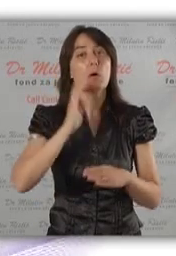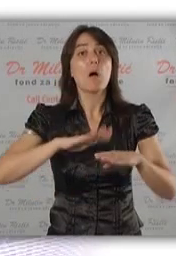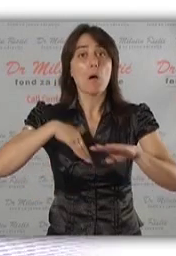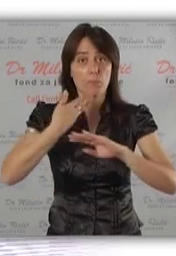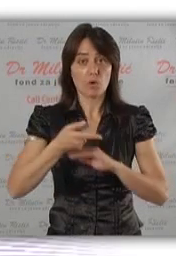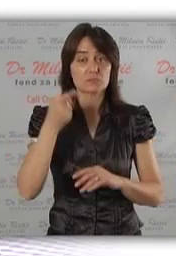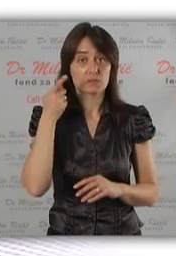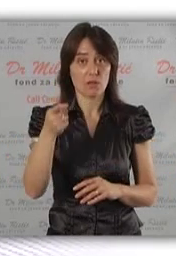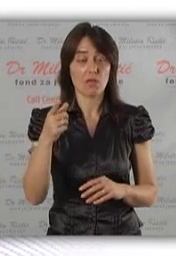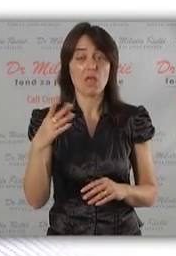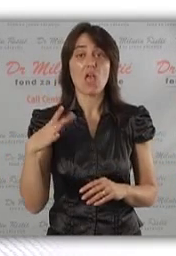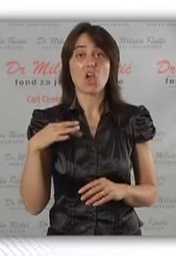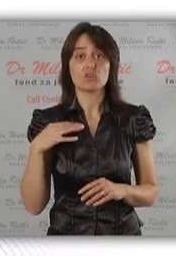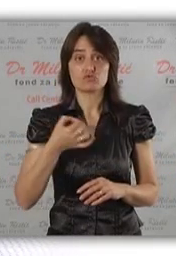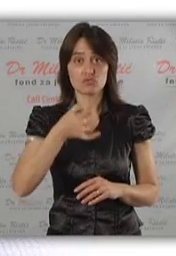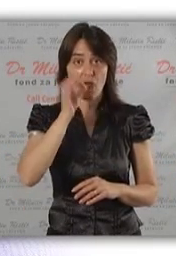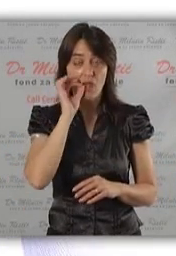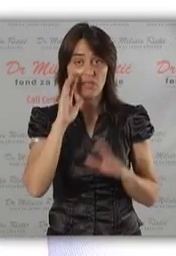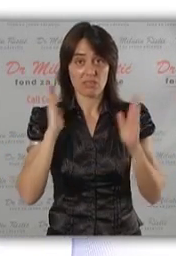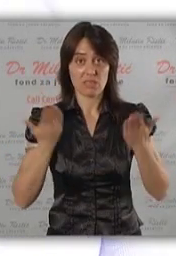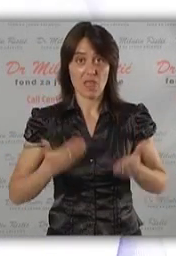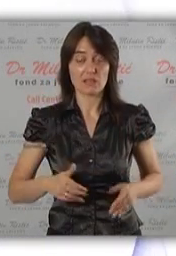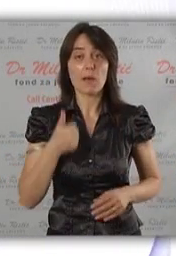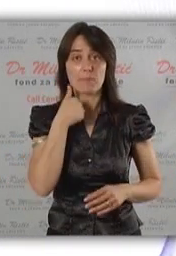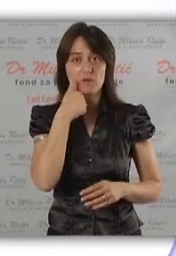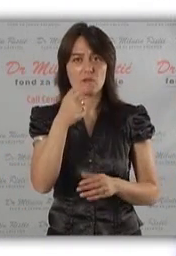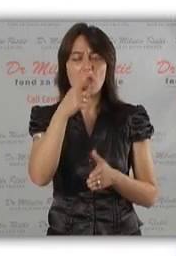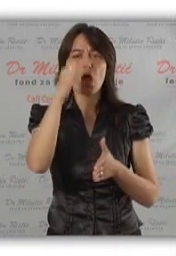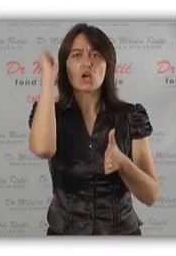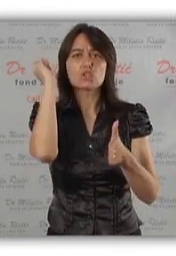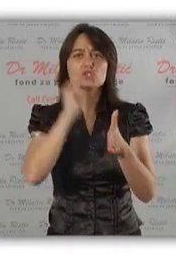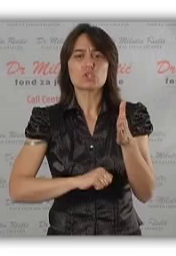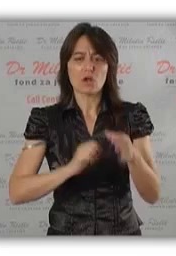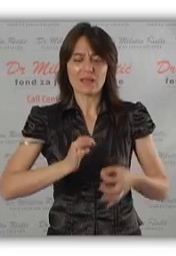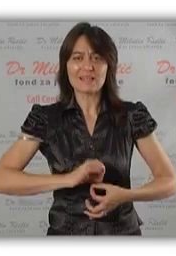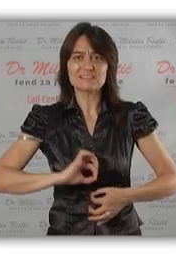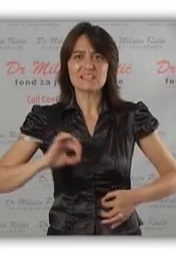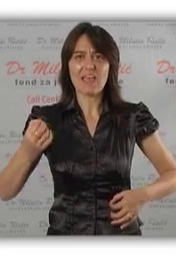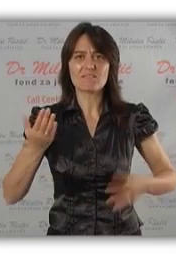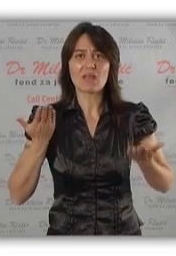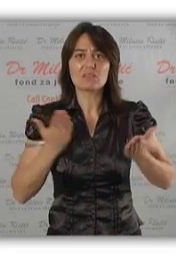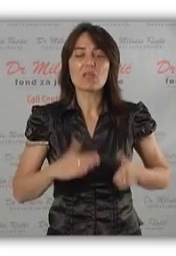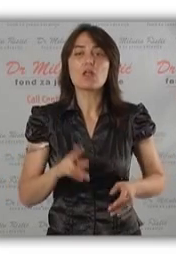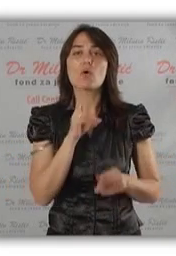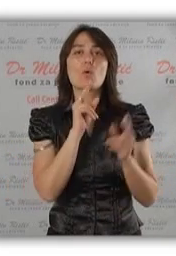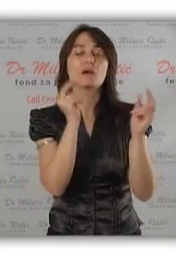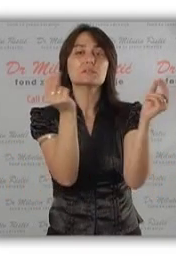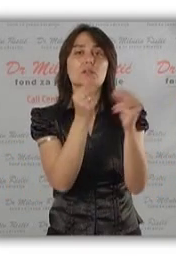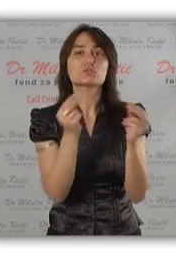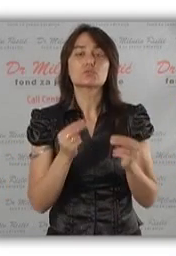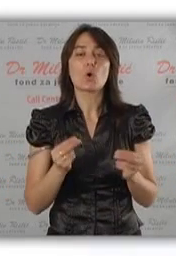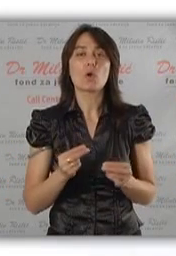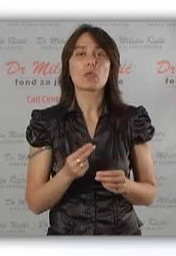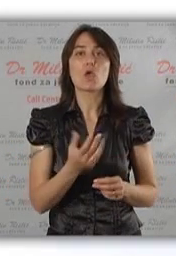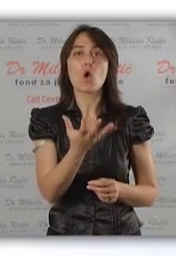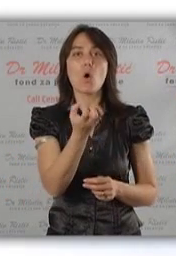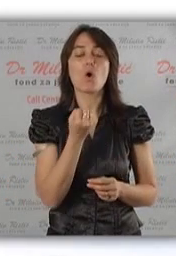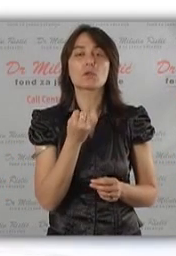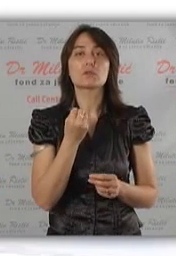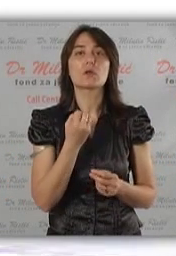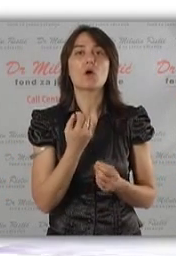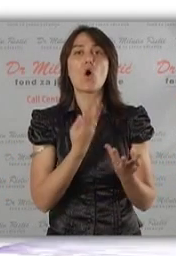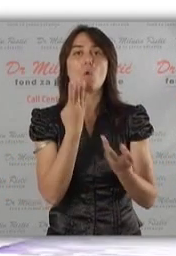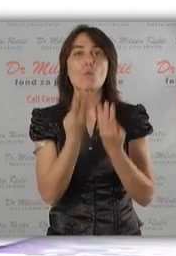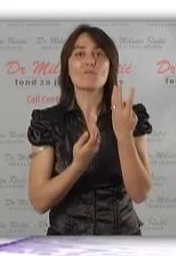sati. Uglavnom, nakon te čajne dijete, tog prvog dana, uvodi se stroga crevna dijeta koja se